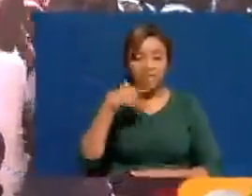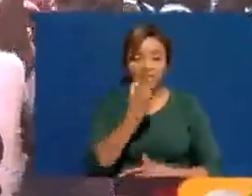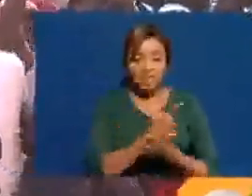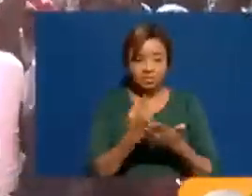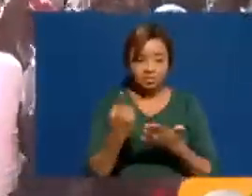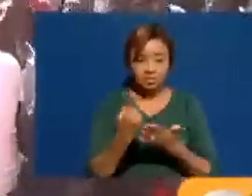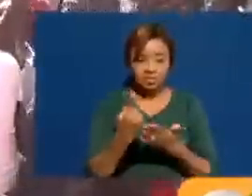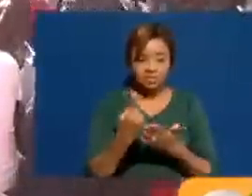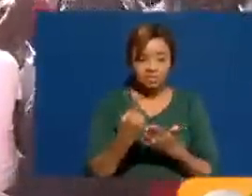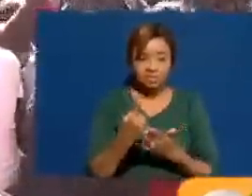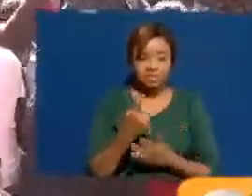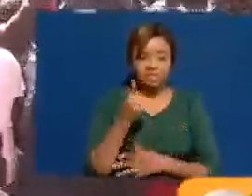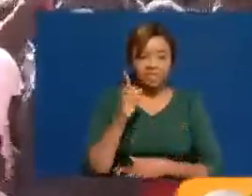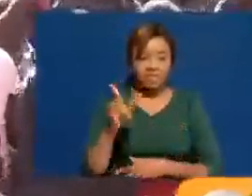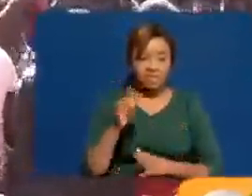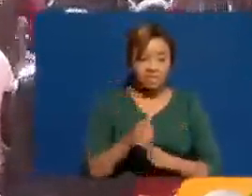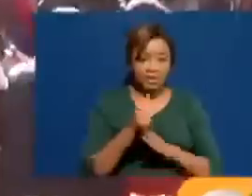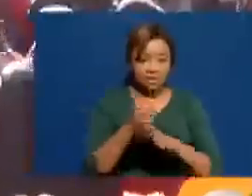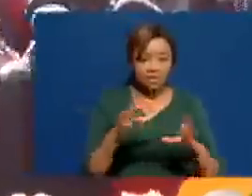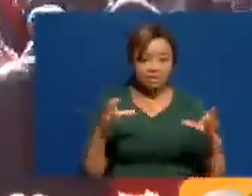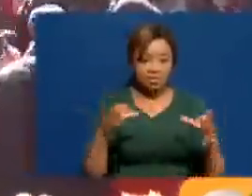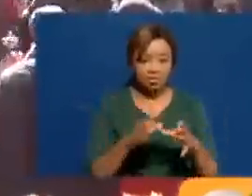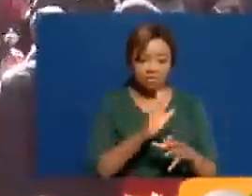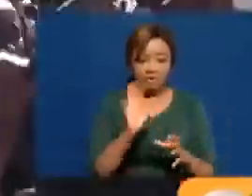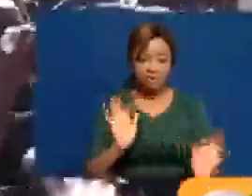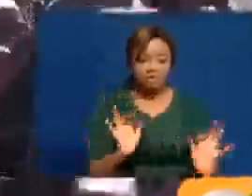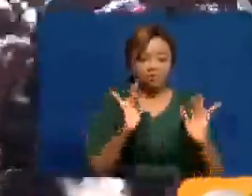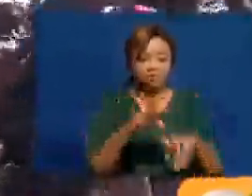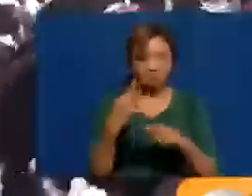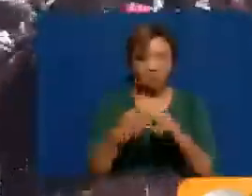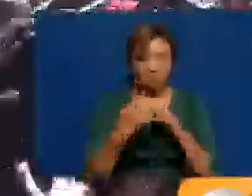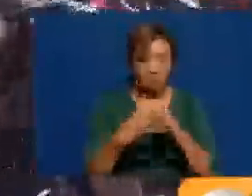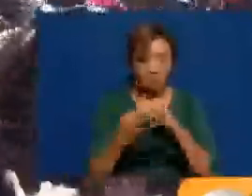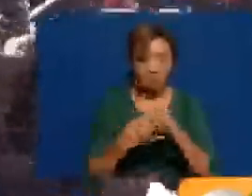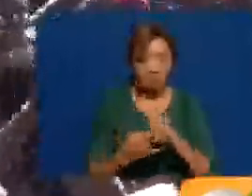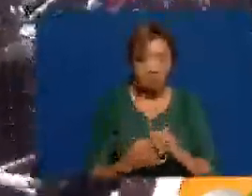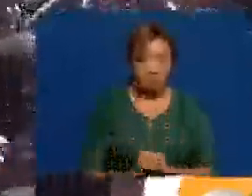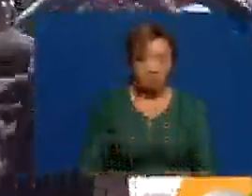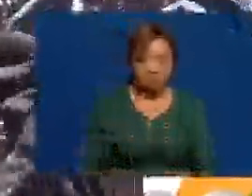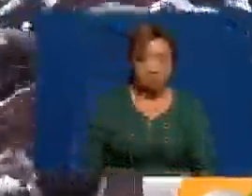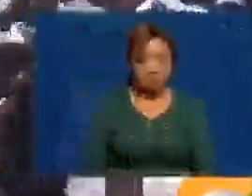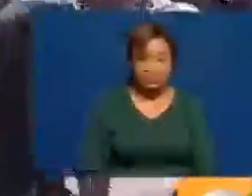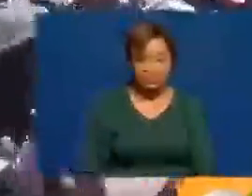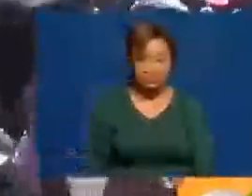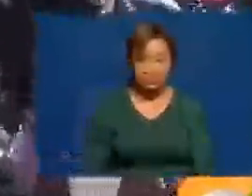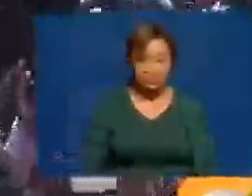na viongozi wa Azimio watakongamana katika eneo bunge la Kibra. Stephen Leto, runinga ya Citizen.